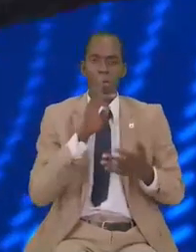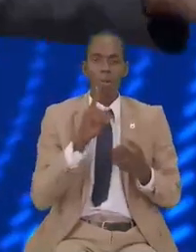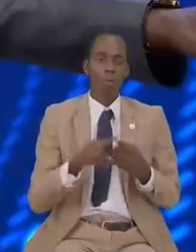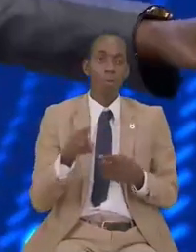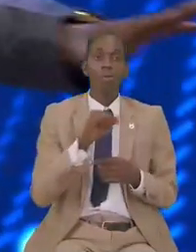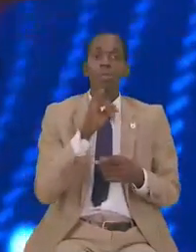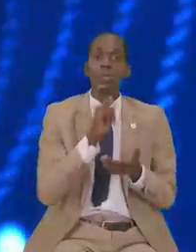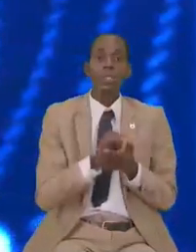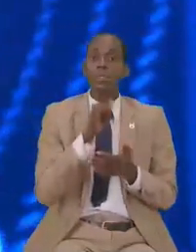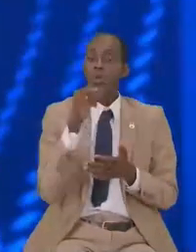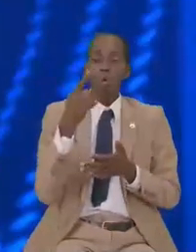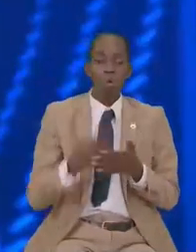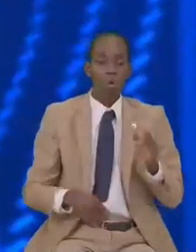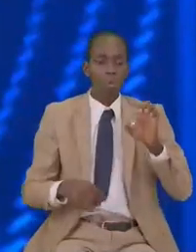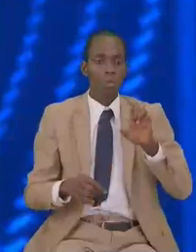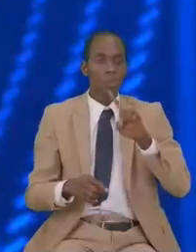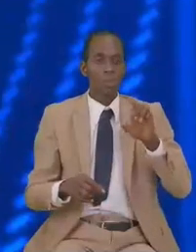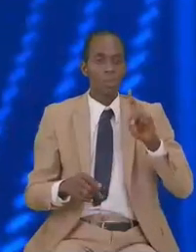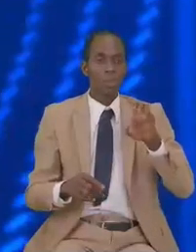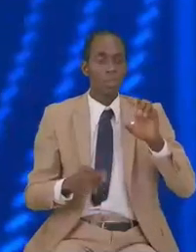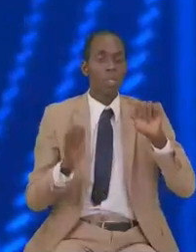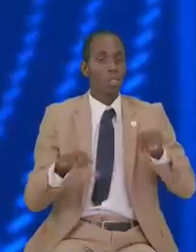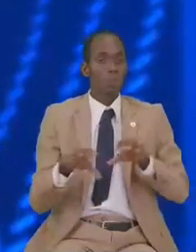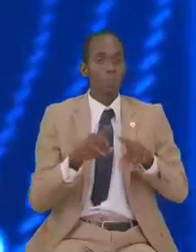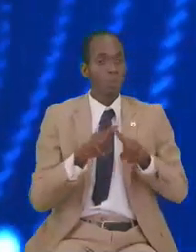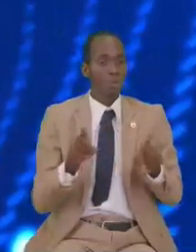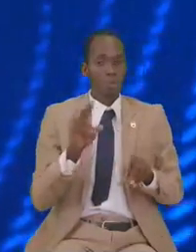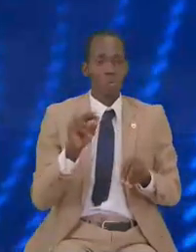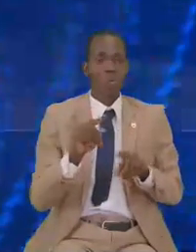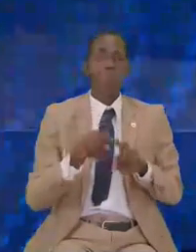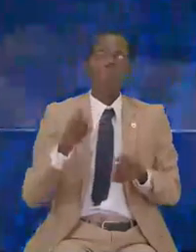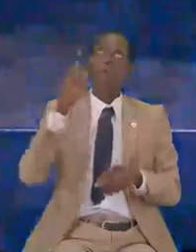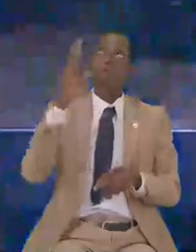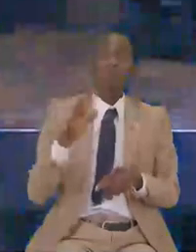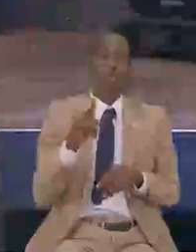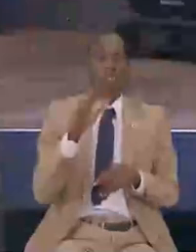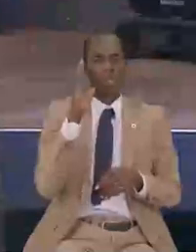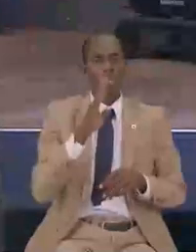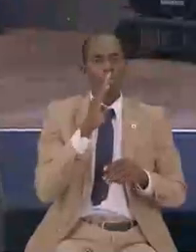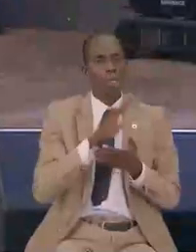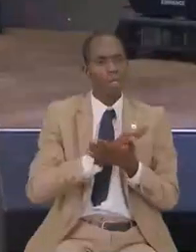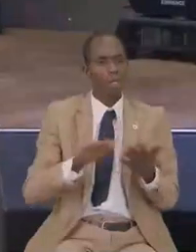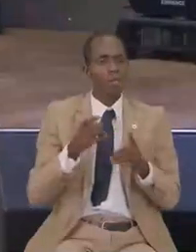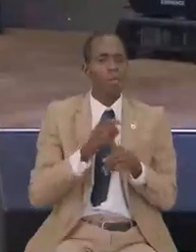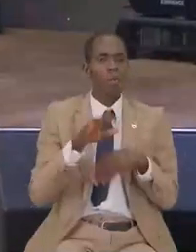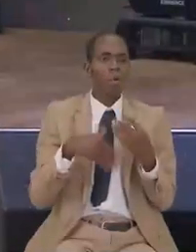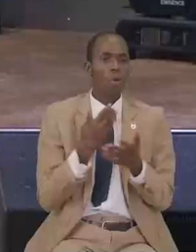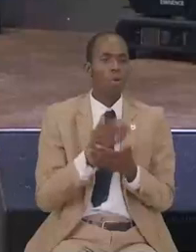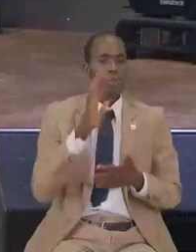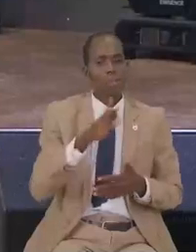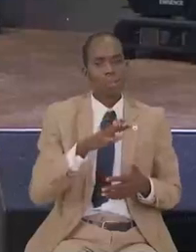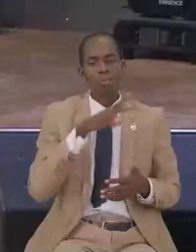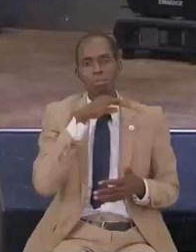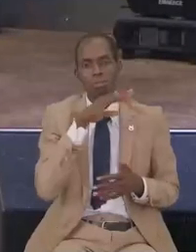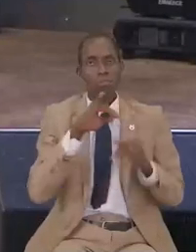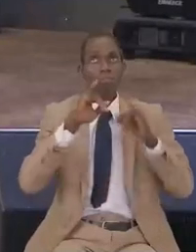Je répandrai sur vous une eau pure, et vous serez purifiés. Cela, ce n'est pas l'œuvre de Dieu, ce n'est pas l'œuvre de Ézéchiel,